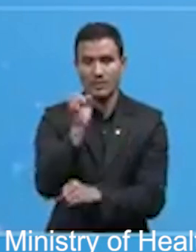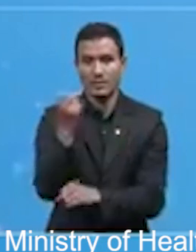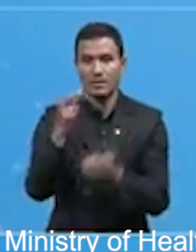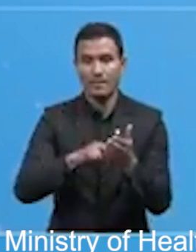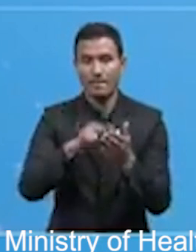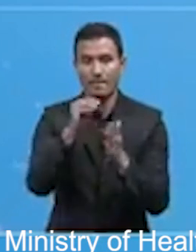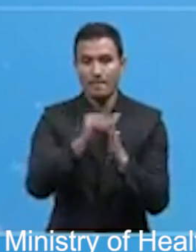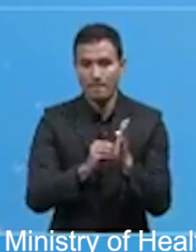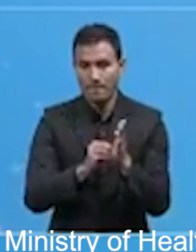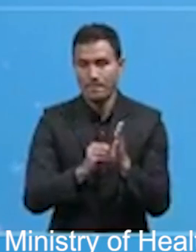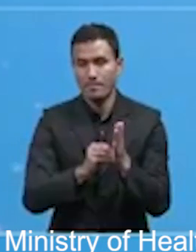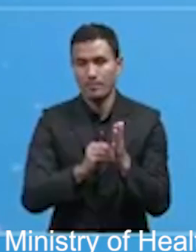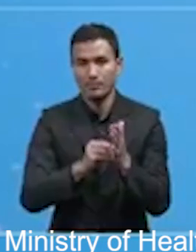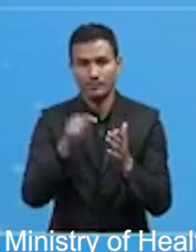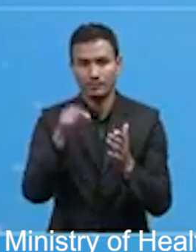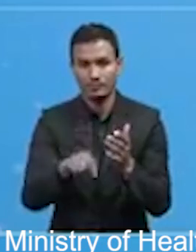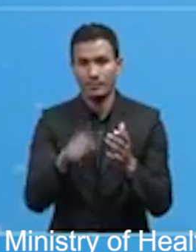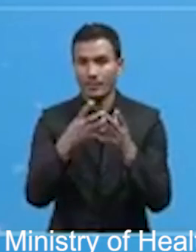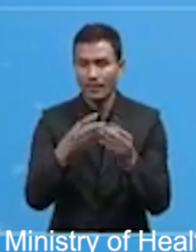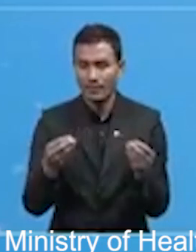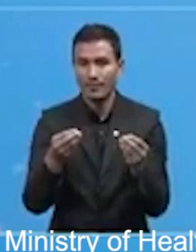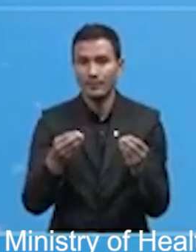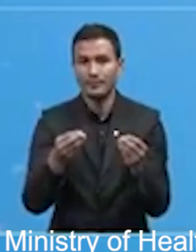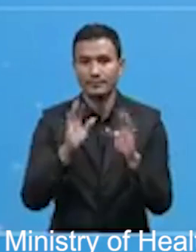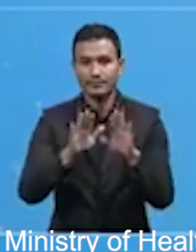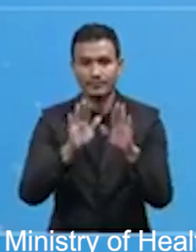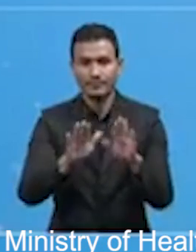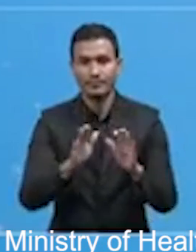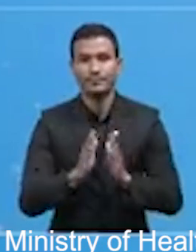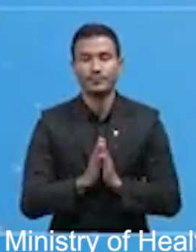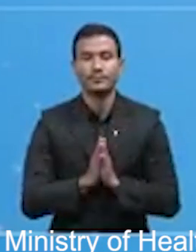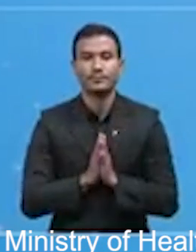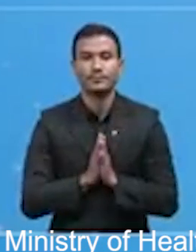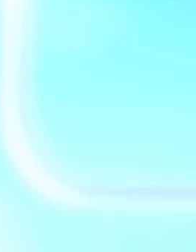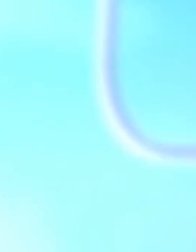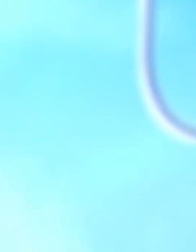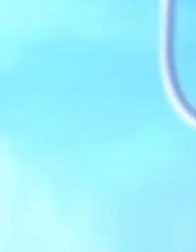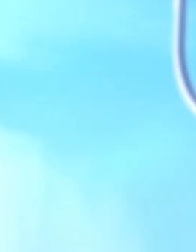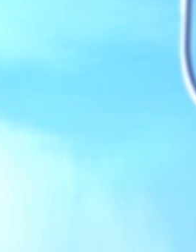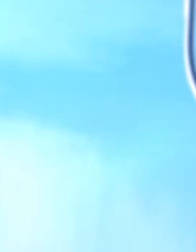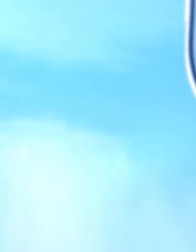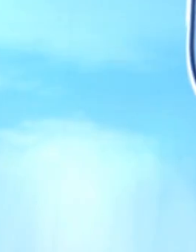राष्ट्रिय अध्यावधिक विवरण नेसनल अपडेट यहीँ सकिन्छ। धन्यवाद, नमस्कार।